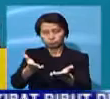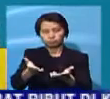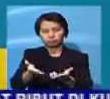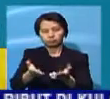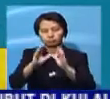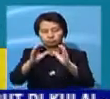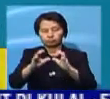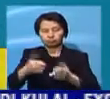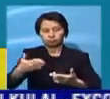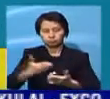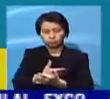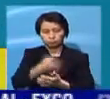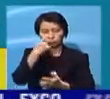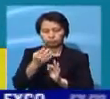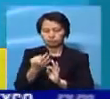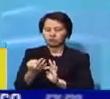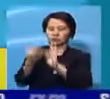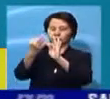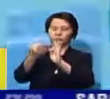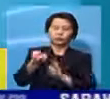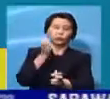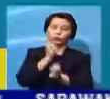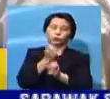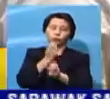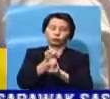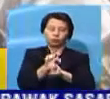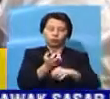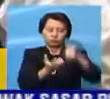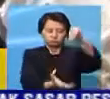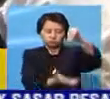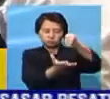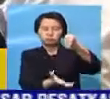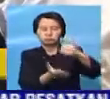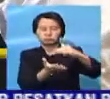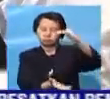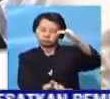steps to face this difficult period.